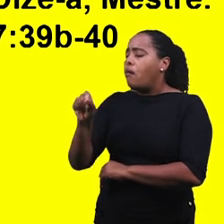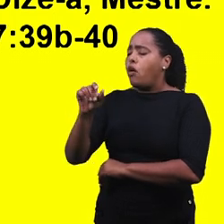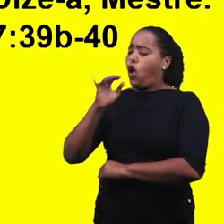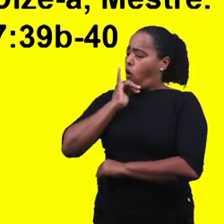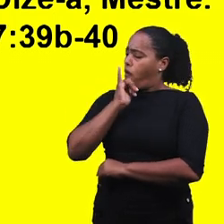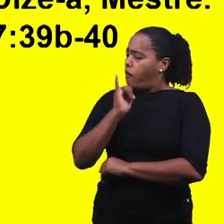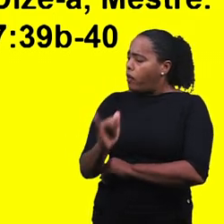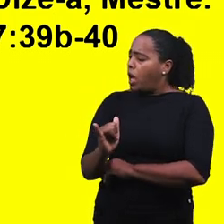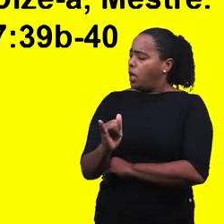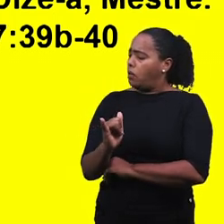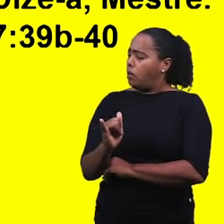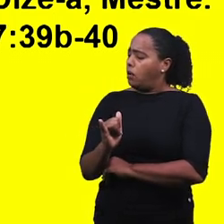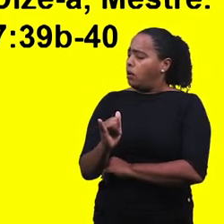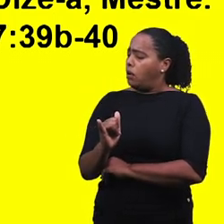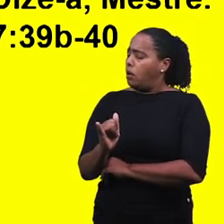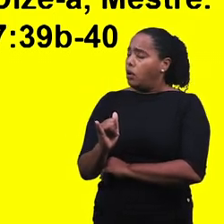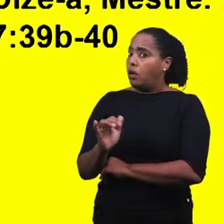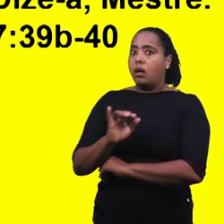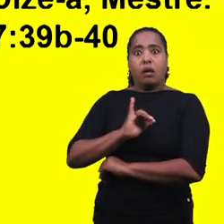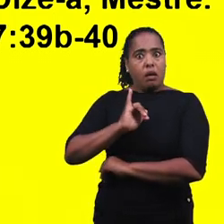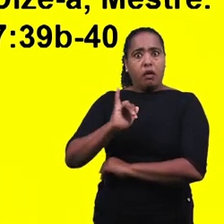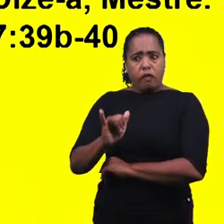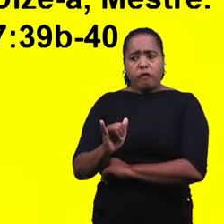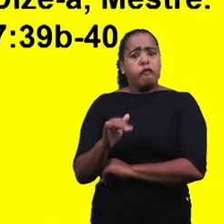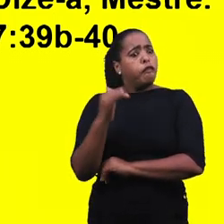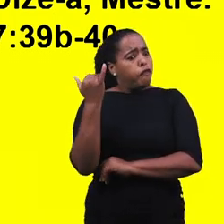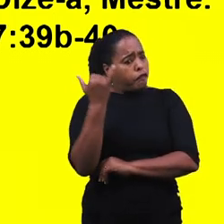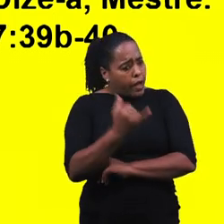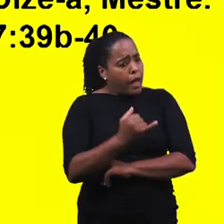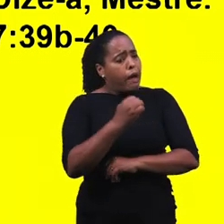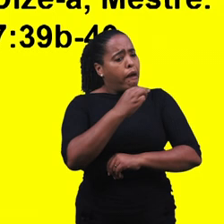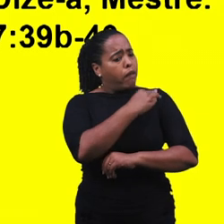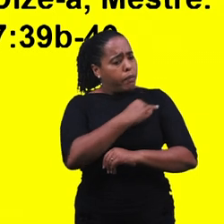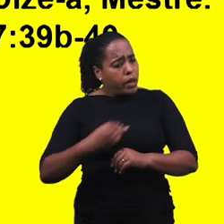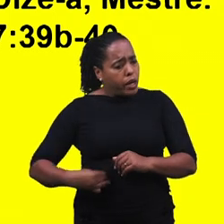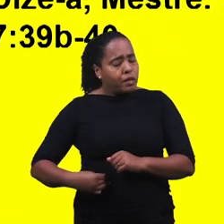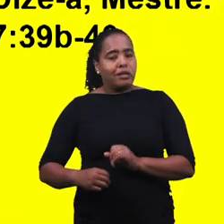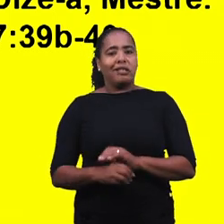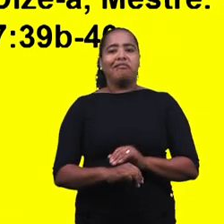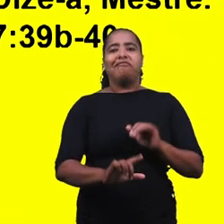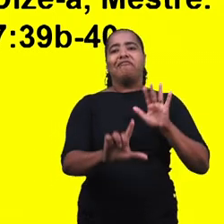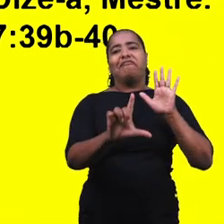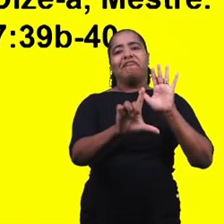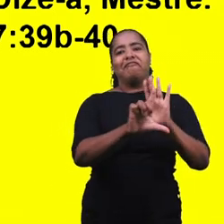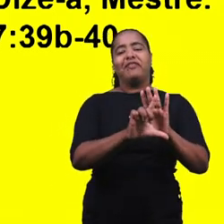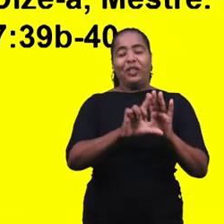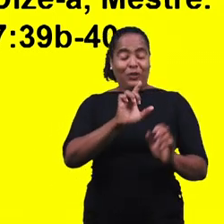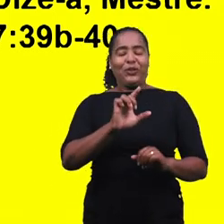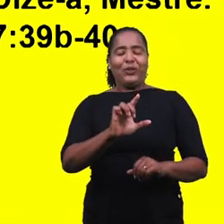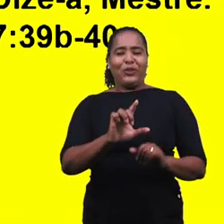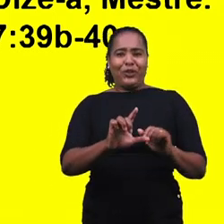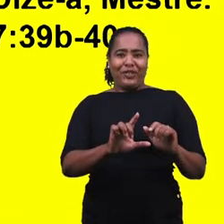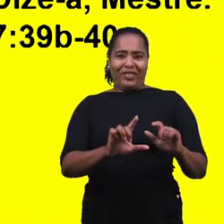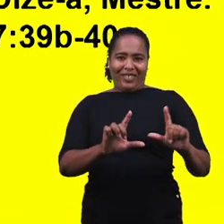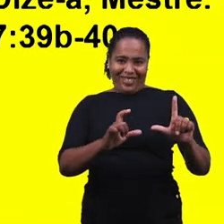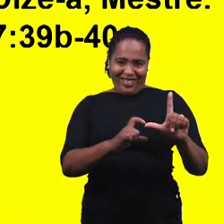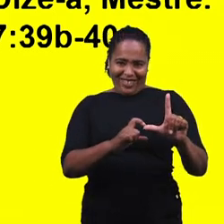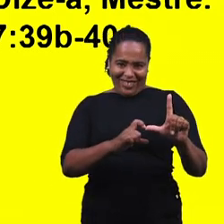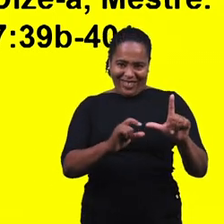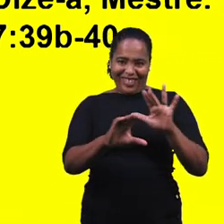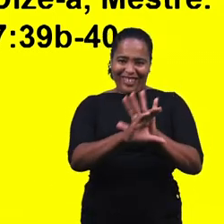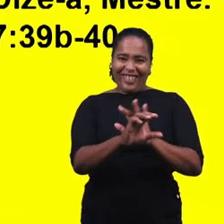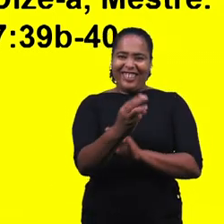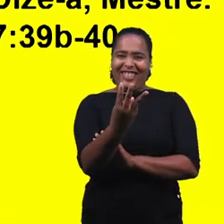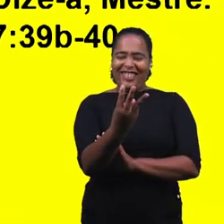lui, il a dit, dites-moi, maître. Luc, Luc, Luc chapitre 7, verset 39b